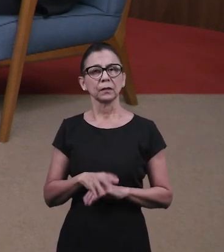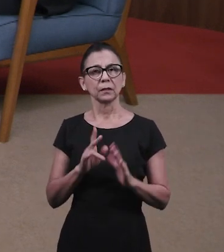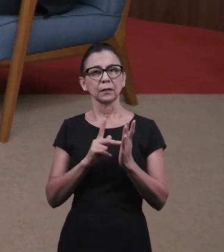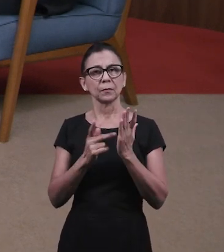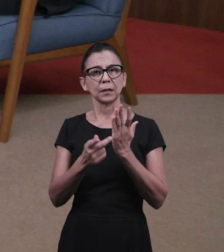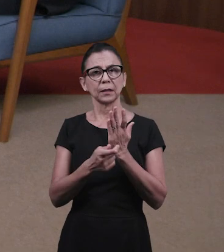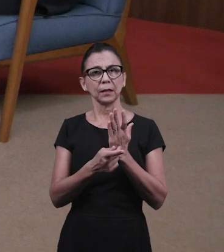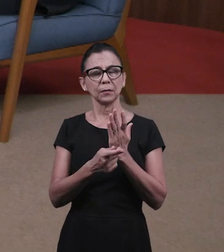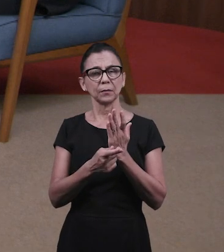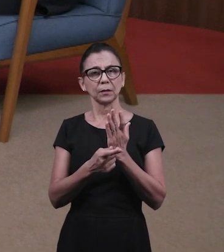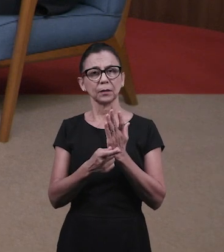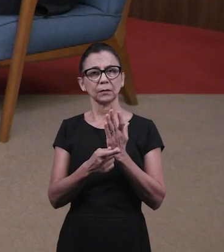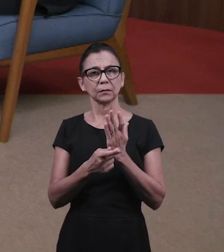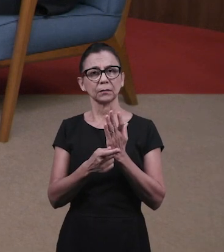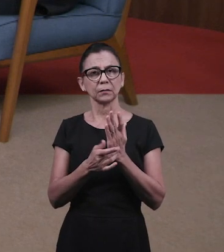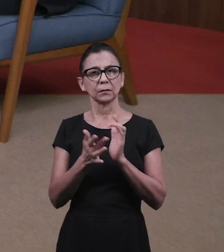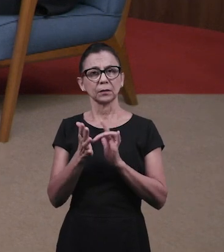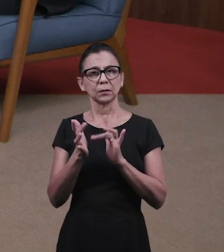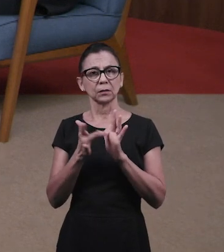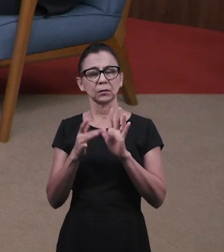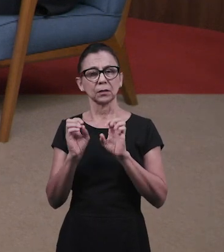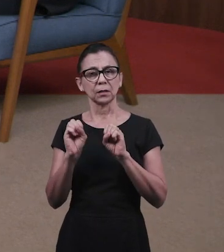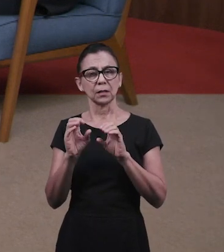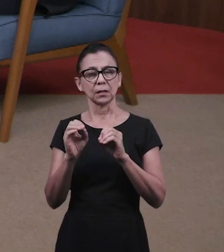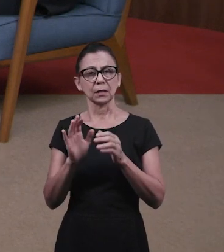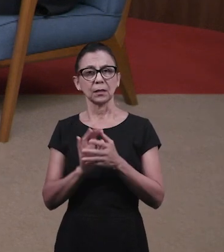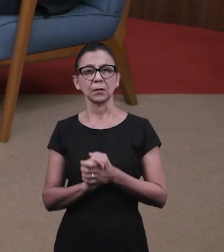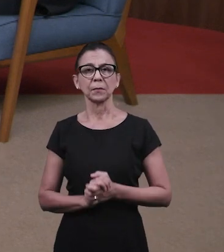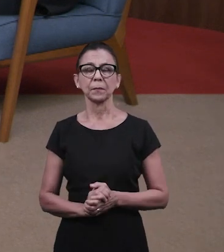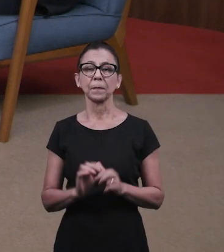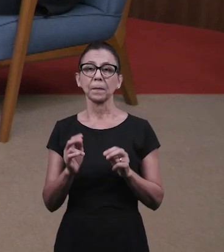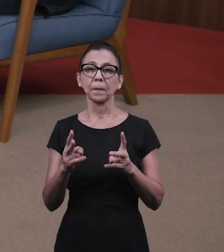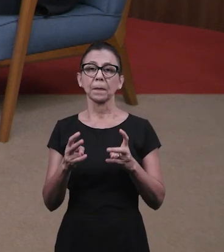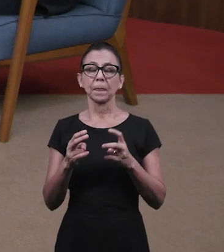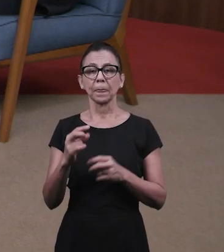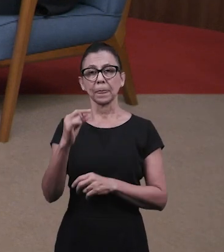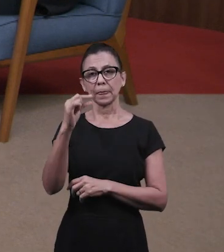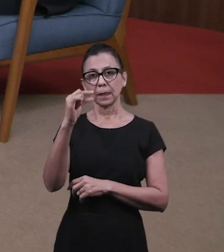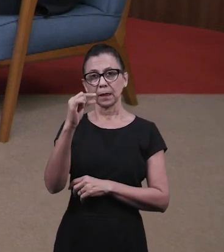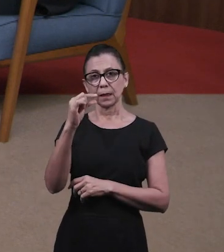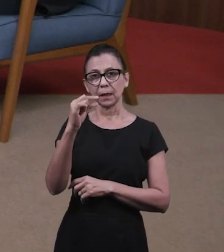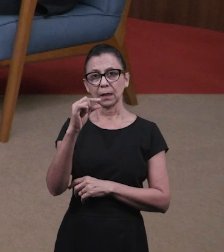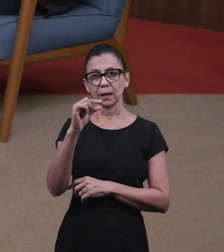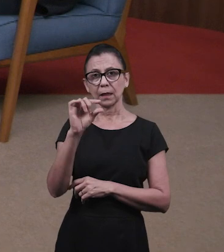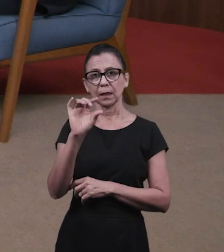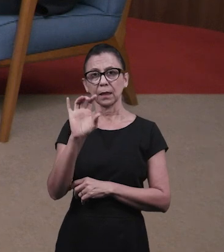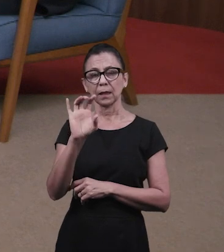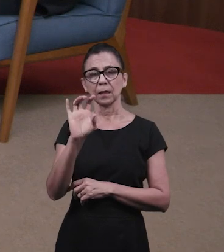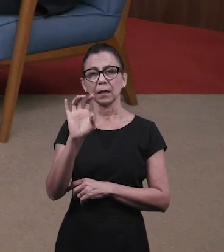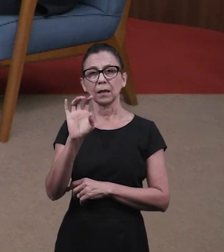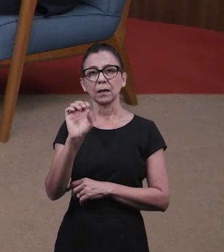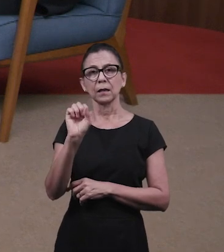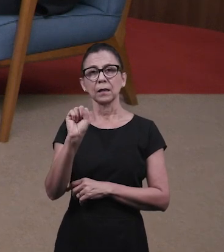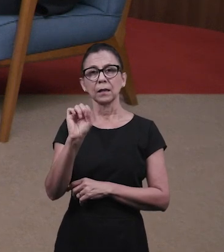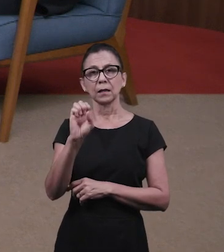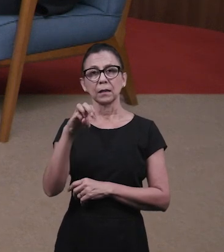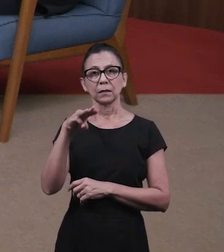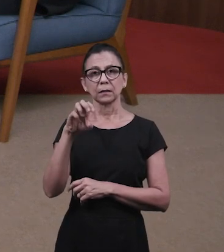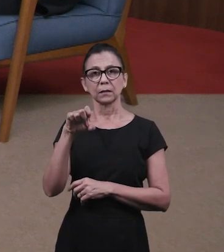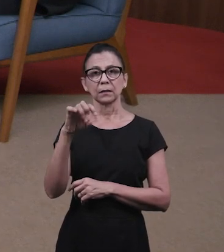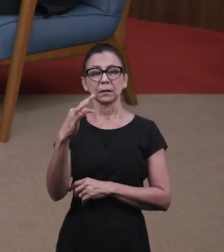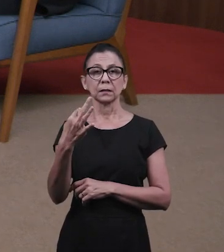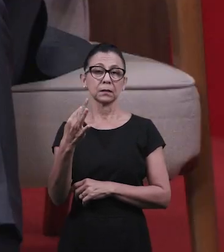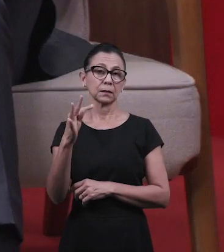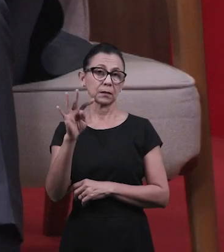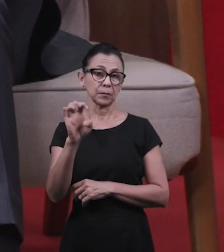parabole. Et regardez bien que la sémence était la même, montrant que la